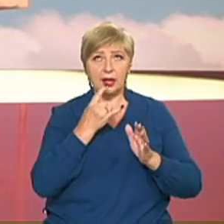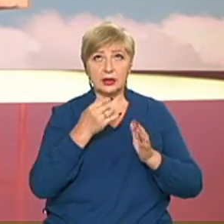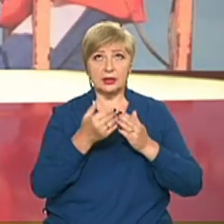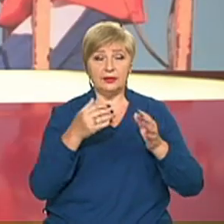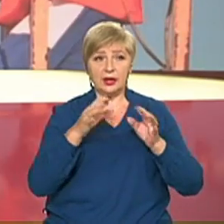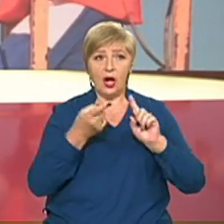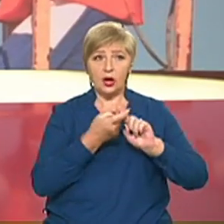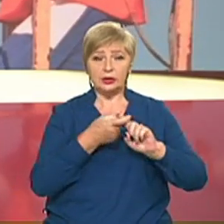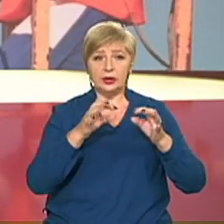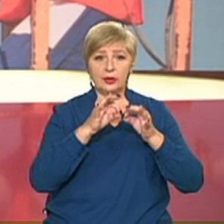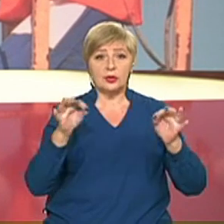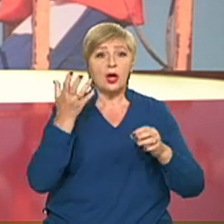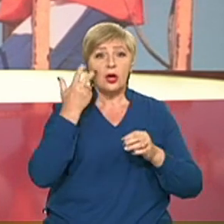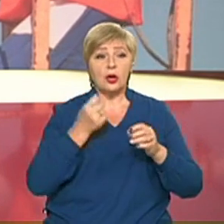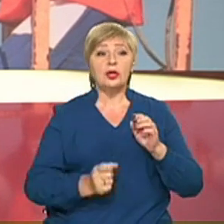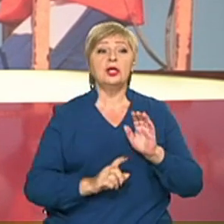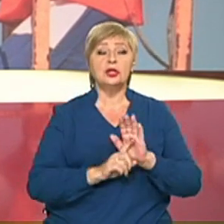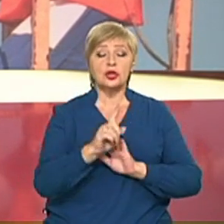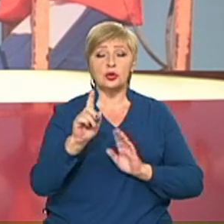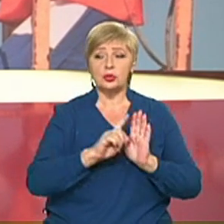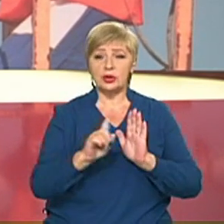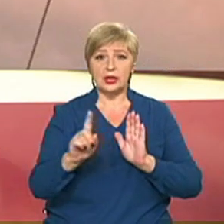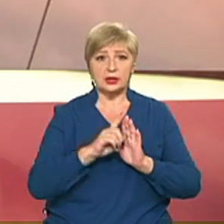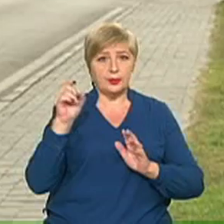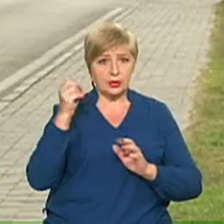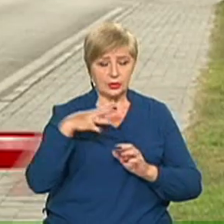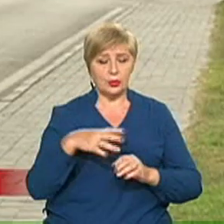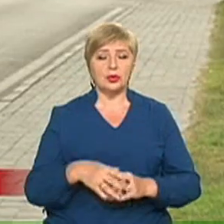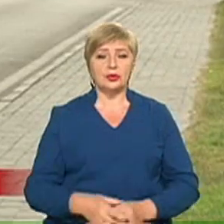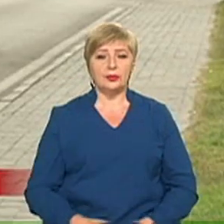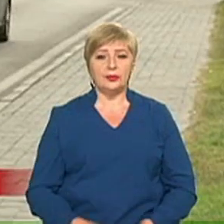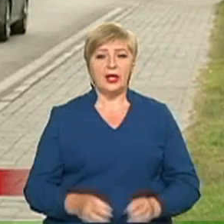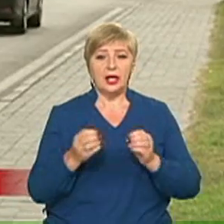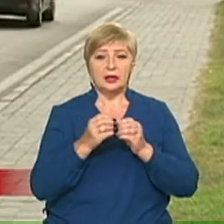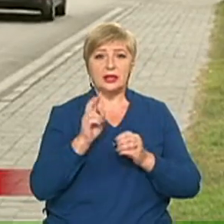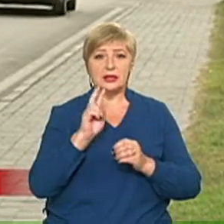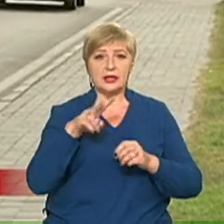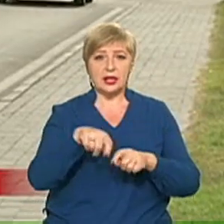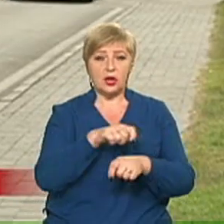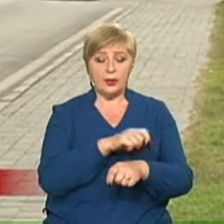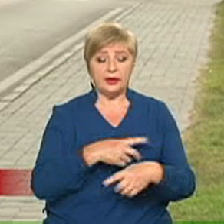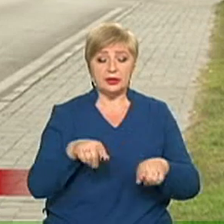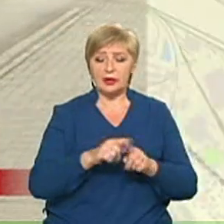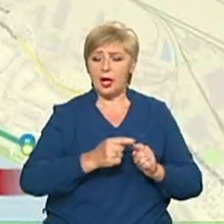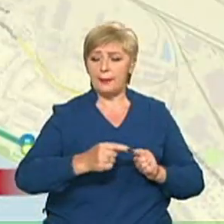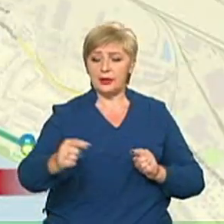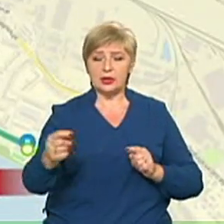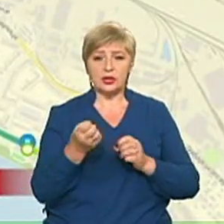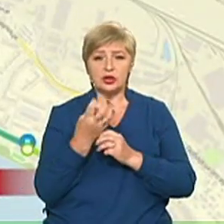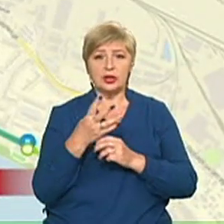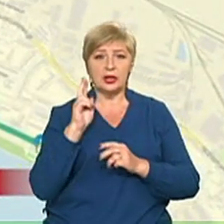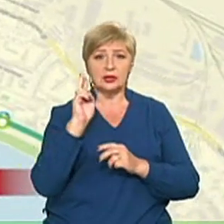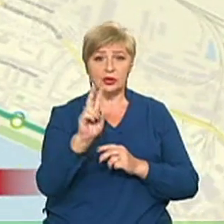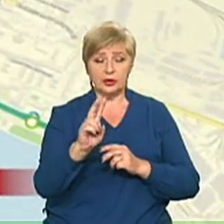Коли вони нарешті поїдуть по «Сонячному», Христина Темченко знає. 10 кілометрів – така протяжність маршруту